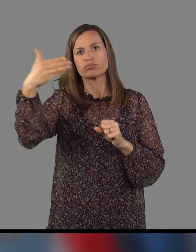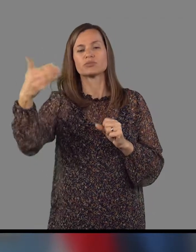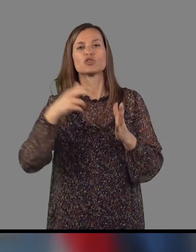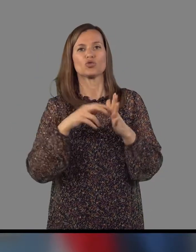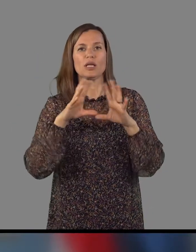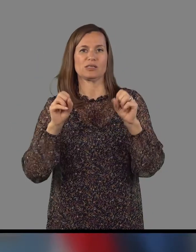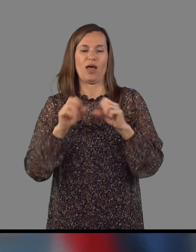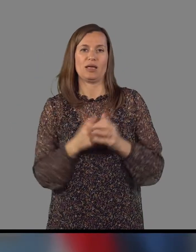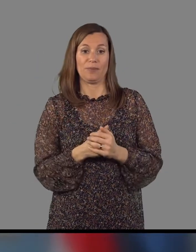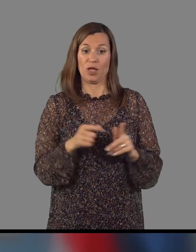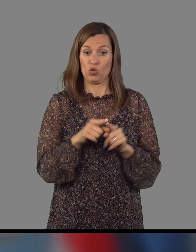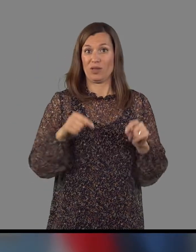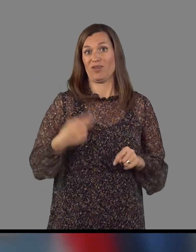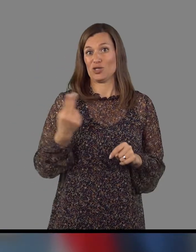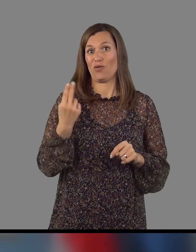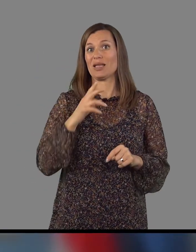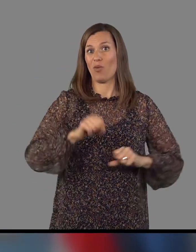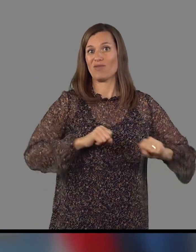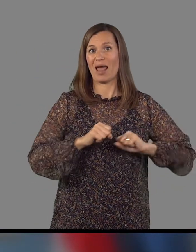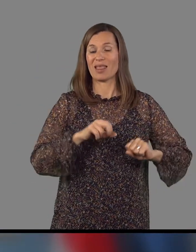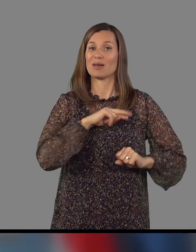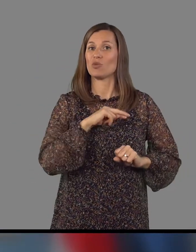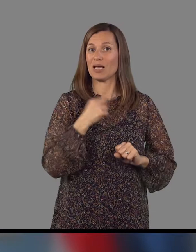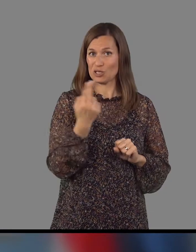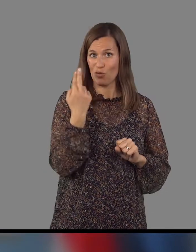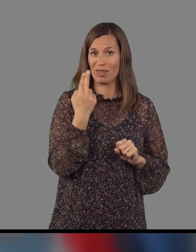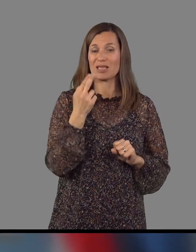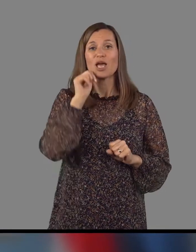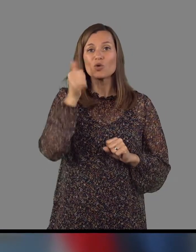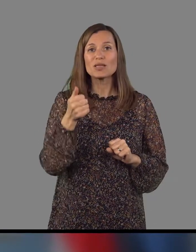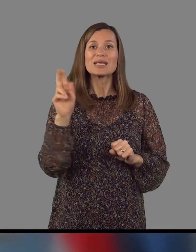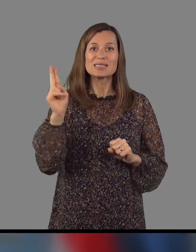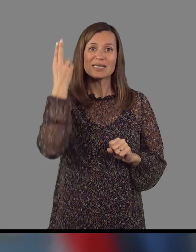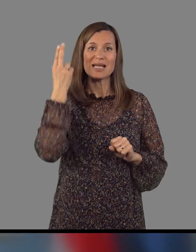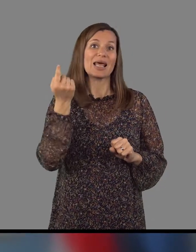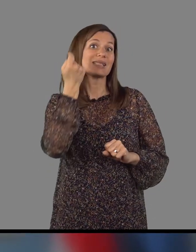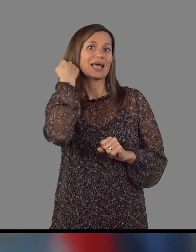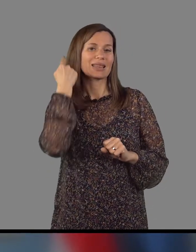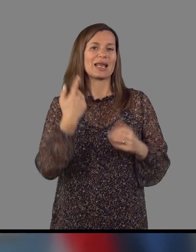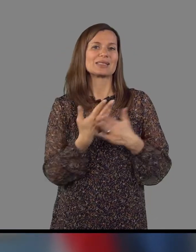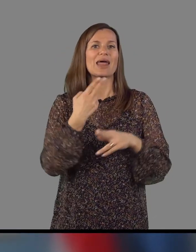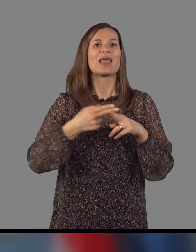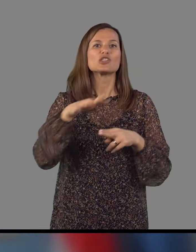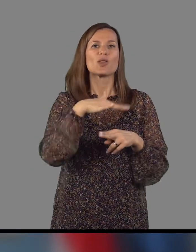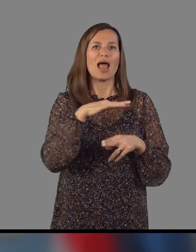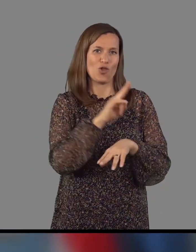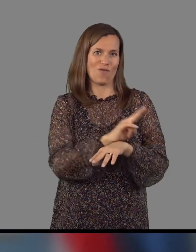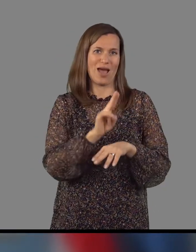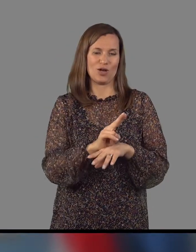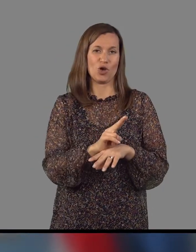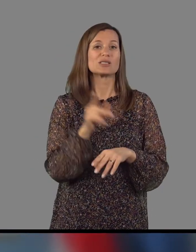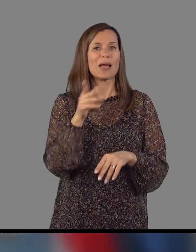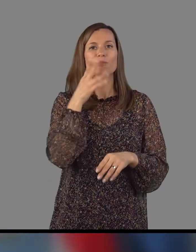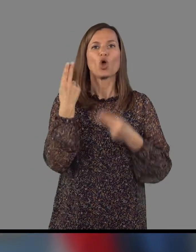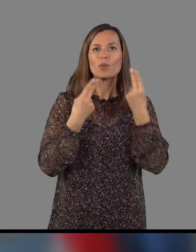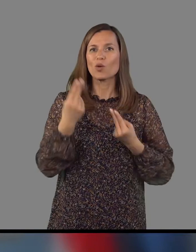nadalje izvajali. Tudi v Sloveniji bo vlada Republike Slovenije jutri sklicala sekretariat za nacionalno varnost, kjer se